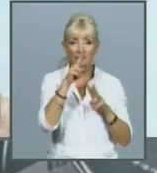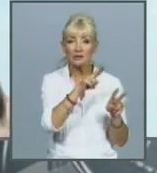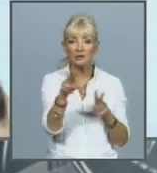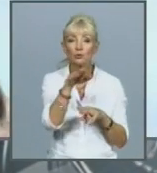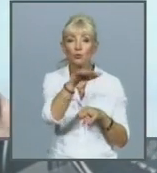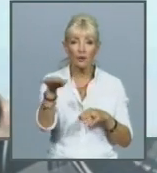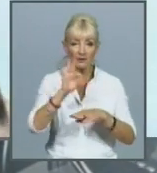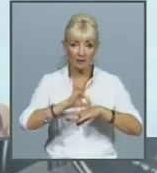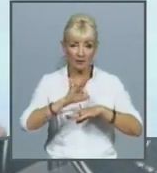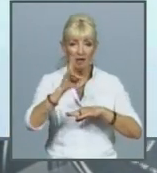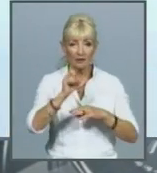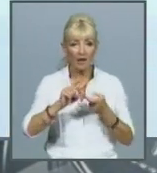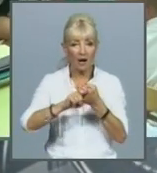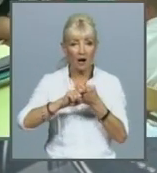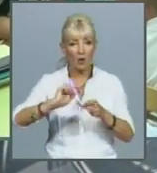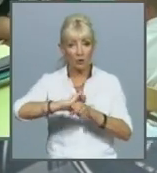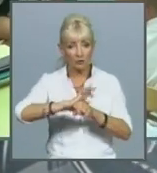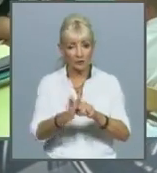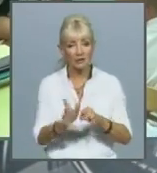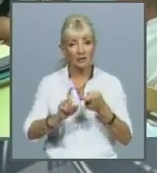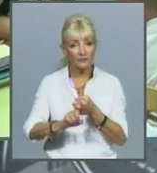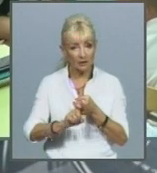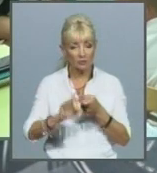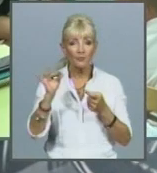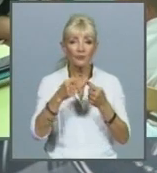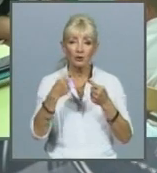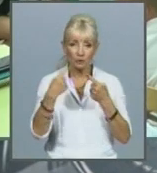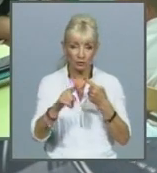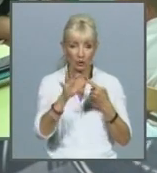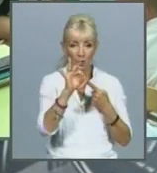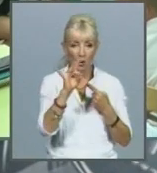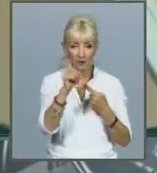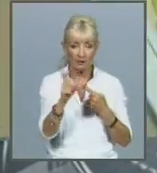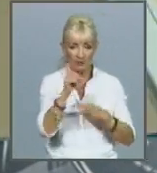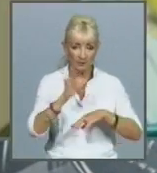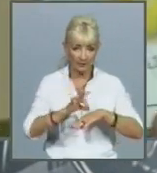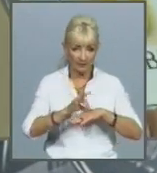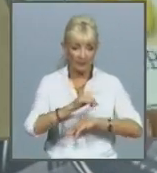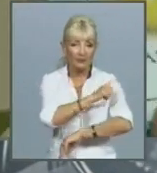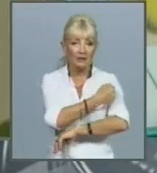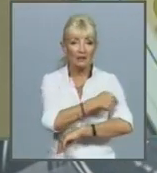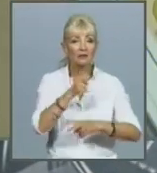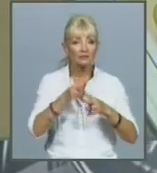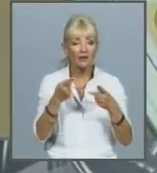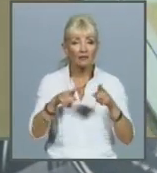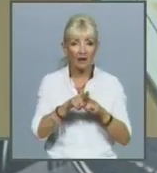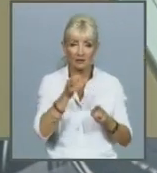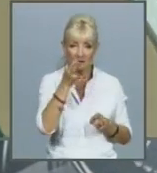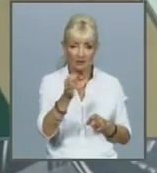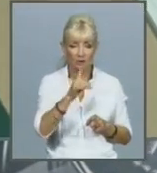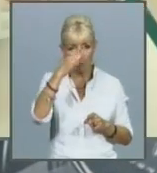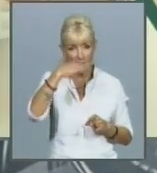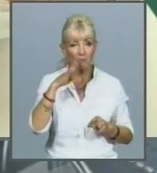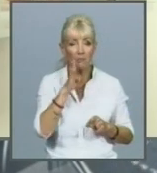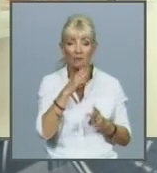рівень захворюваності на коронавірусну інфекцію та інші респіраторні захворювання. Санітарний лікар також наголосив, що батькам